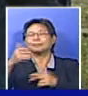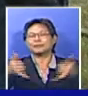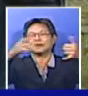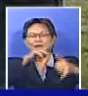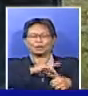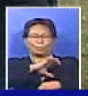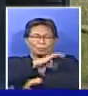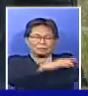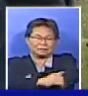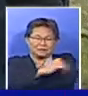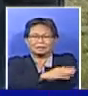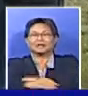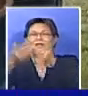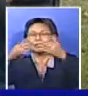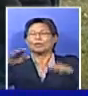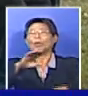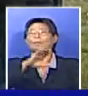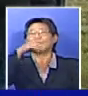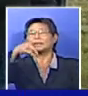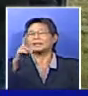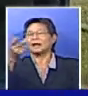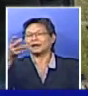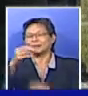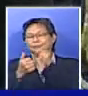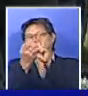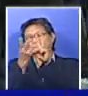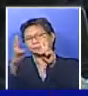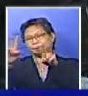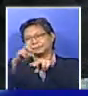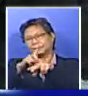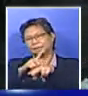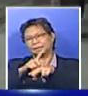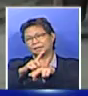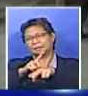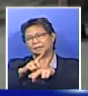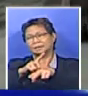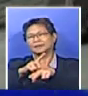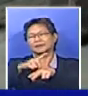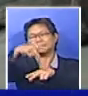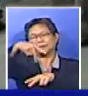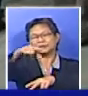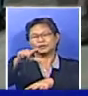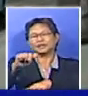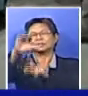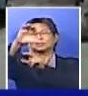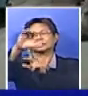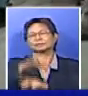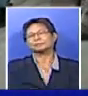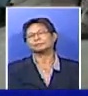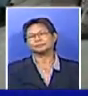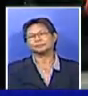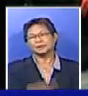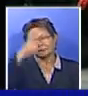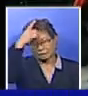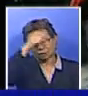Negara dan Terbuka Polis Diraja Malaysia PDRM 2017 di Markas Brigade Tengah Pasukan Gerakan AM PJA Ceras. Tambah